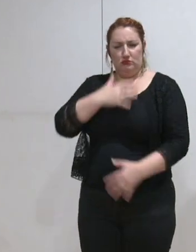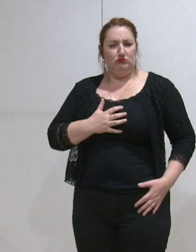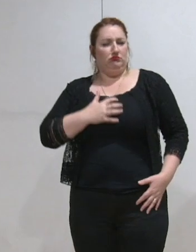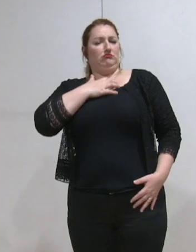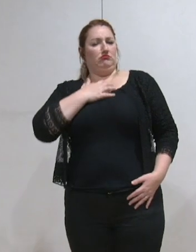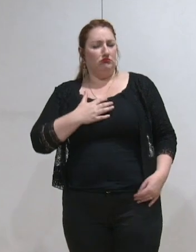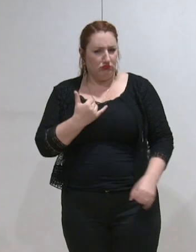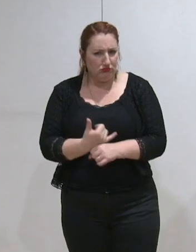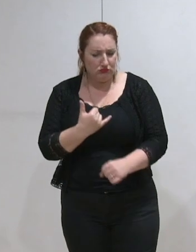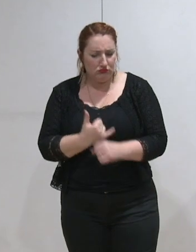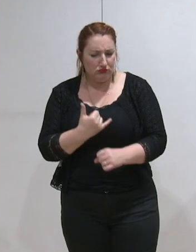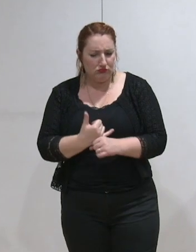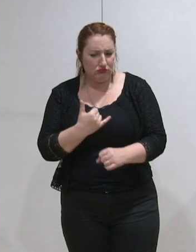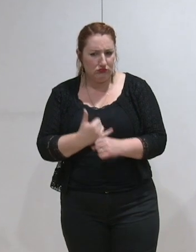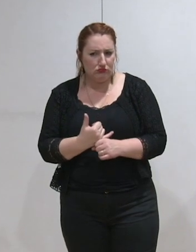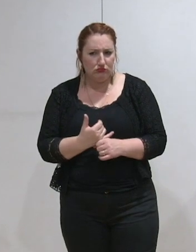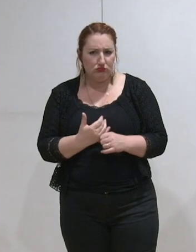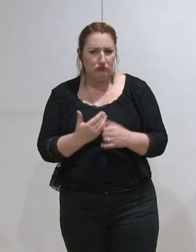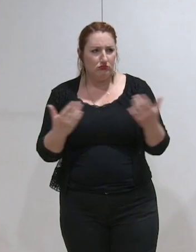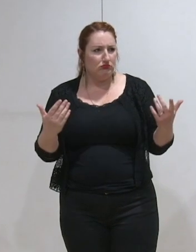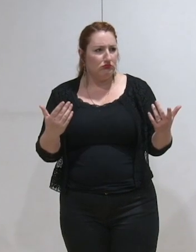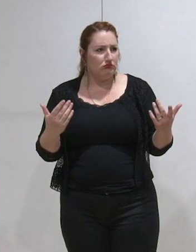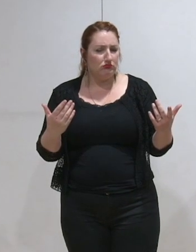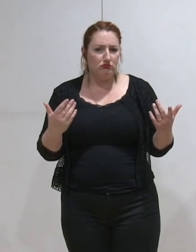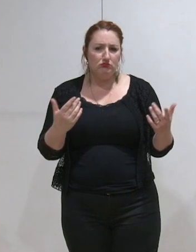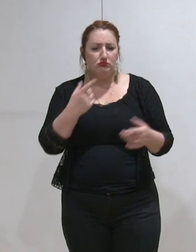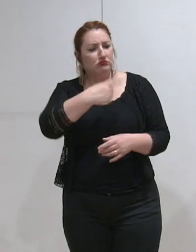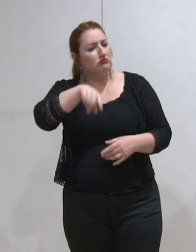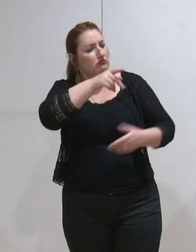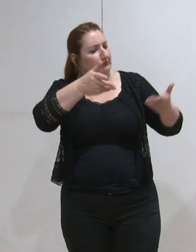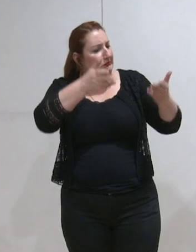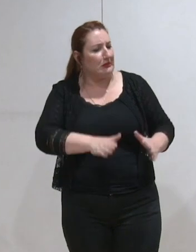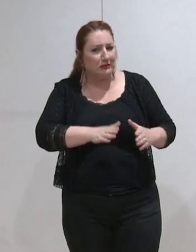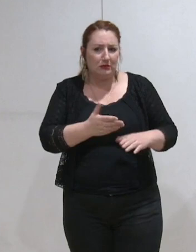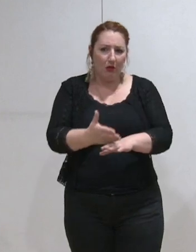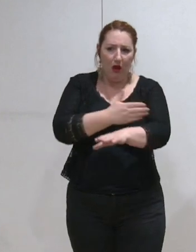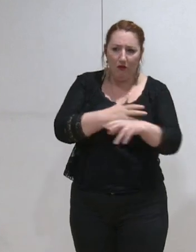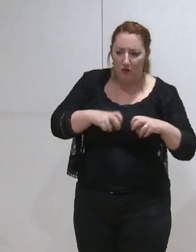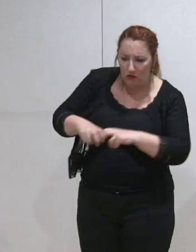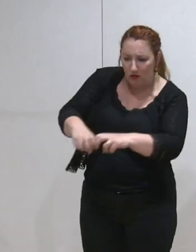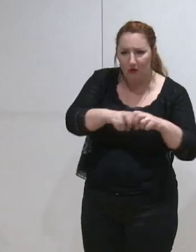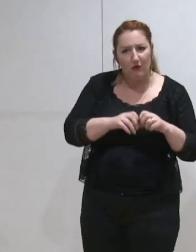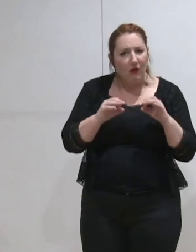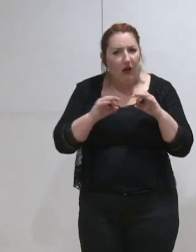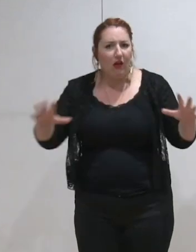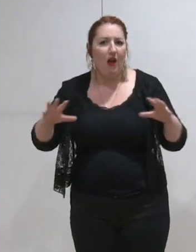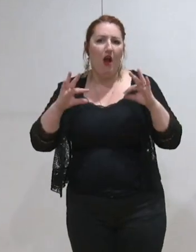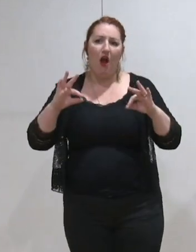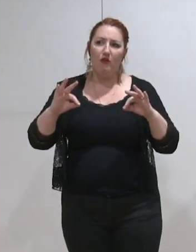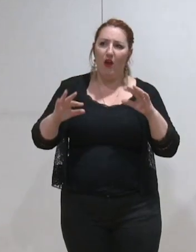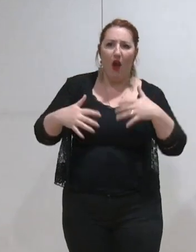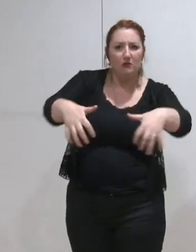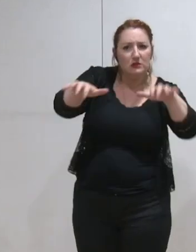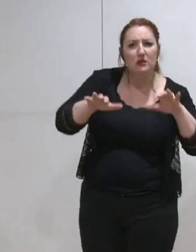que aucune prospective lors de votre prise de décision avait été faite à la fois sur les enjeux administratifs